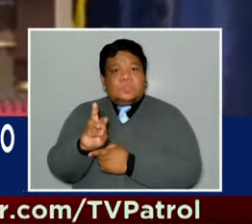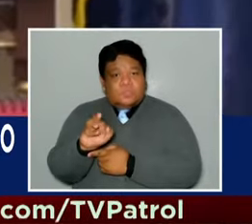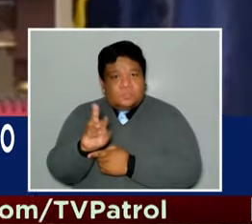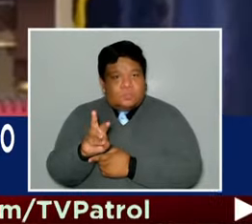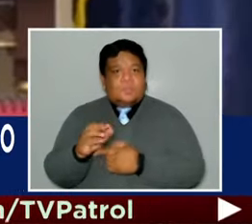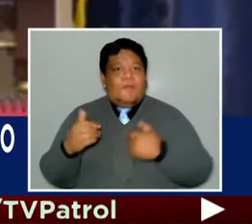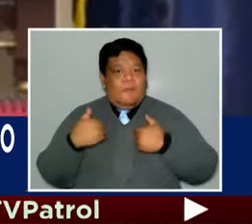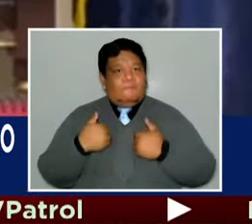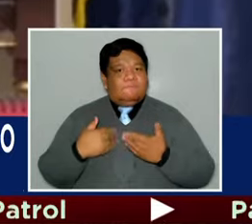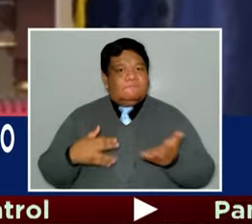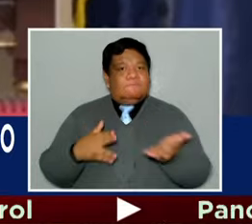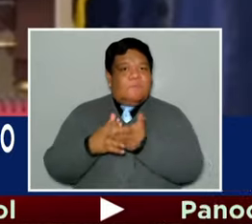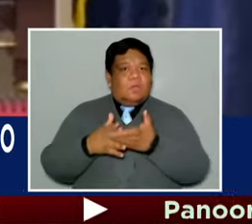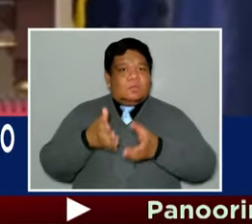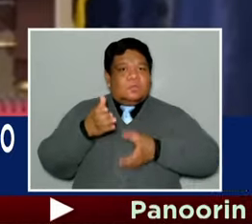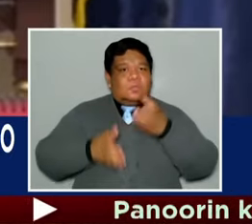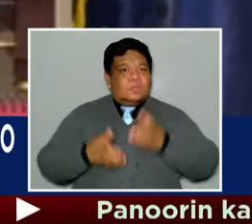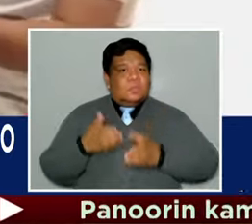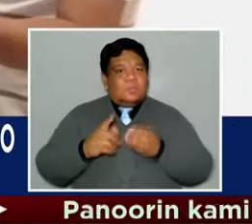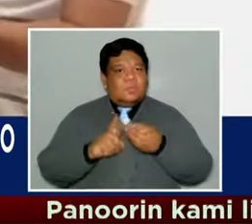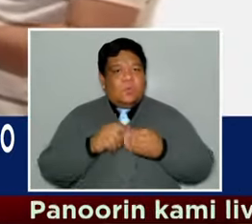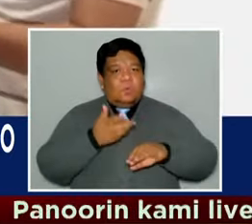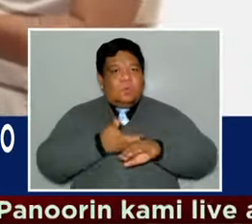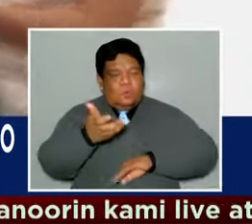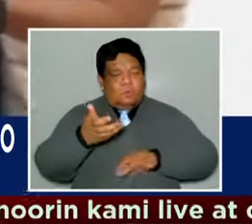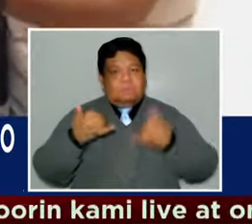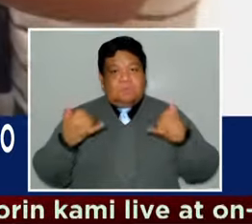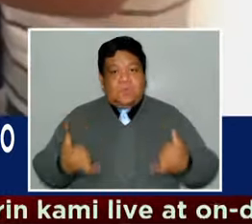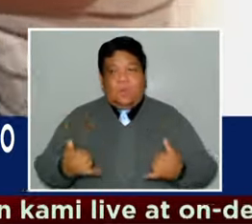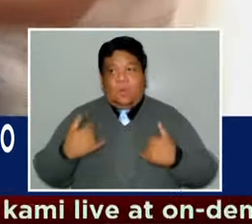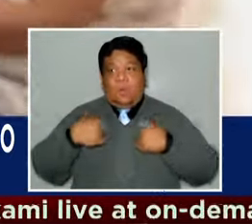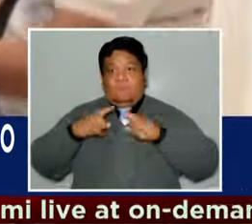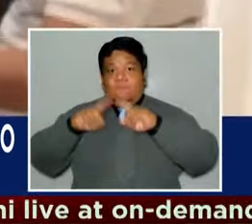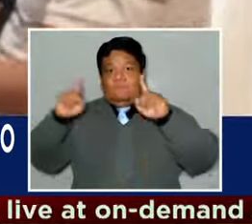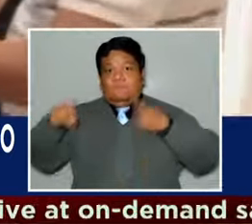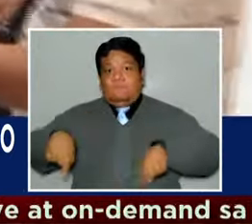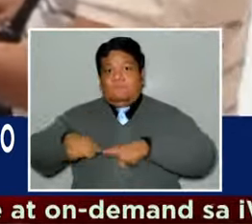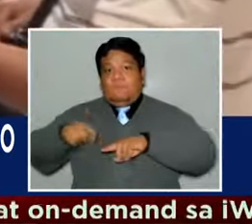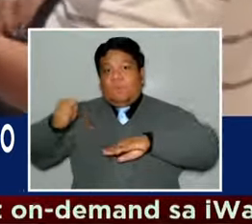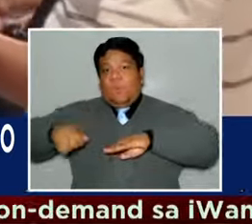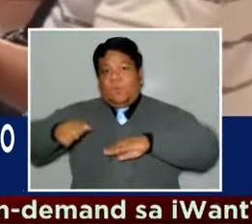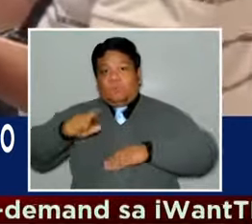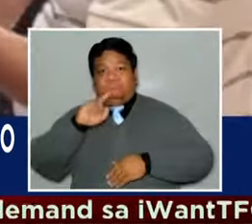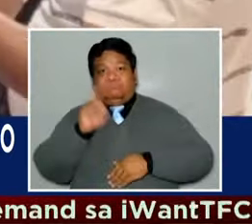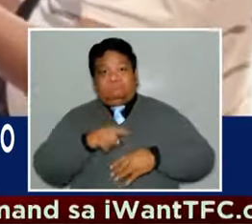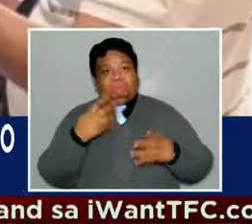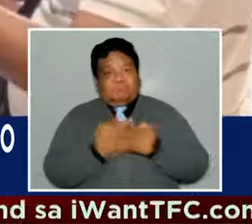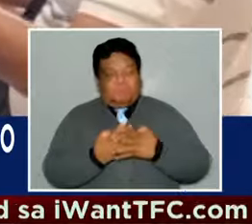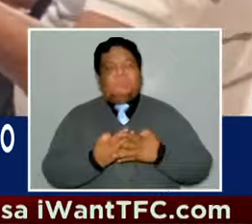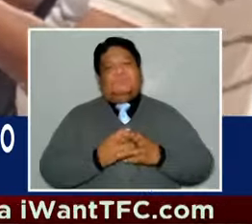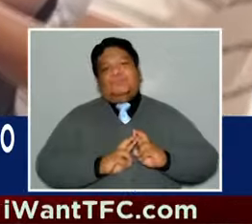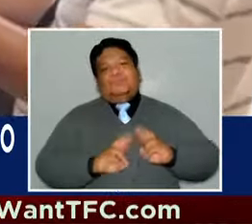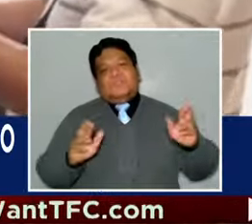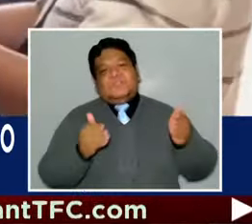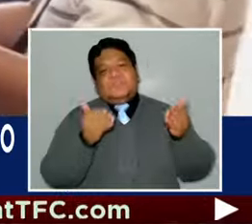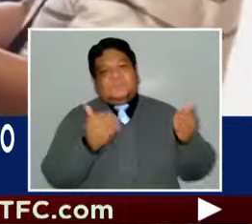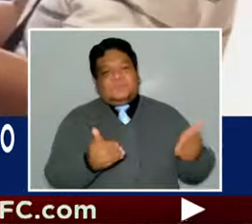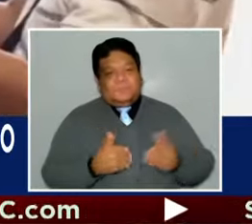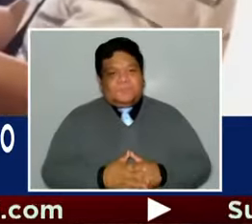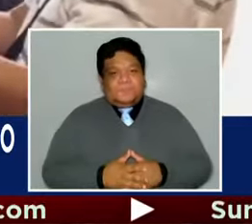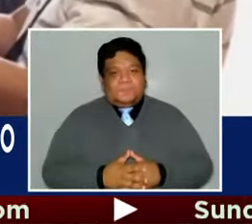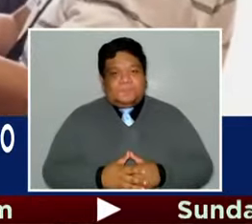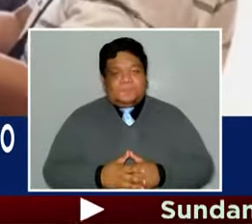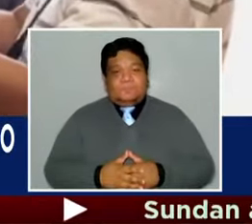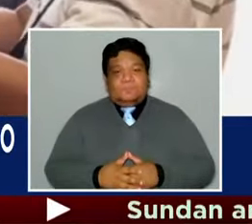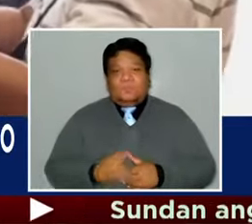nga inimplement natin yung warrants of arrest. Ayon sa mga biktima, magaling mangumbinsi ang suspect. Nangangako